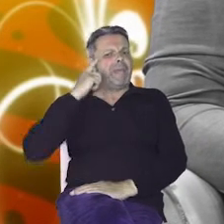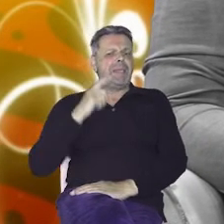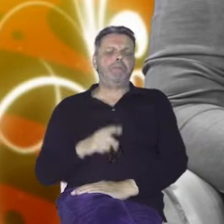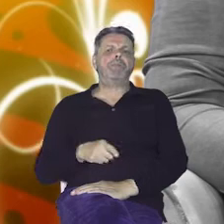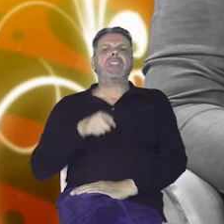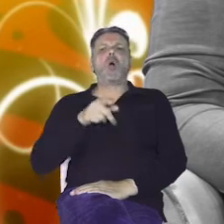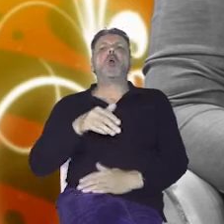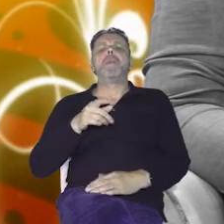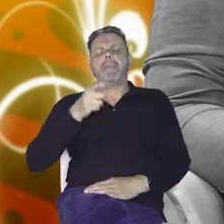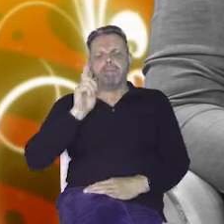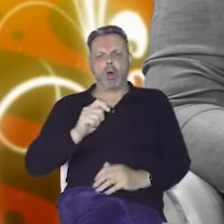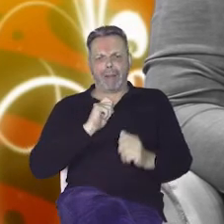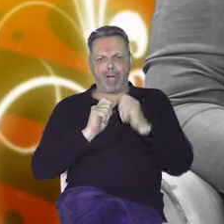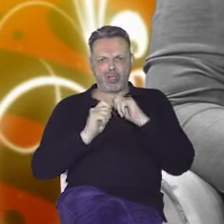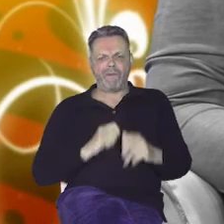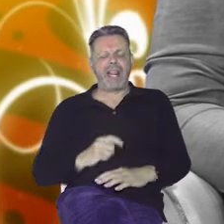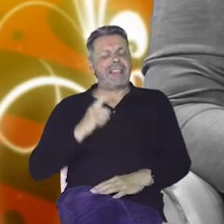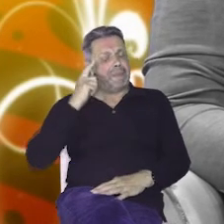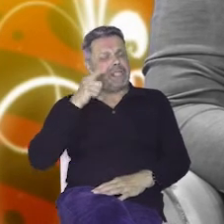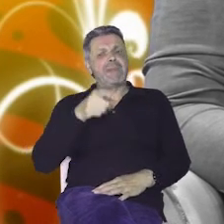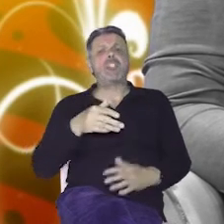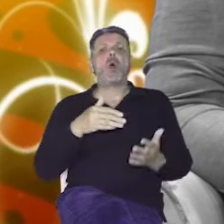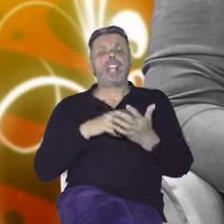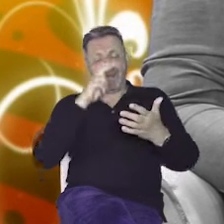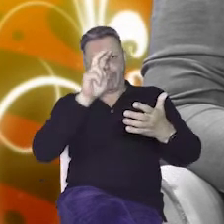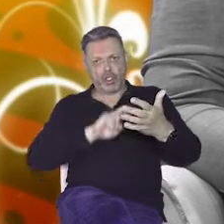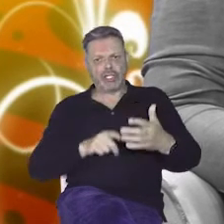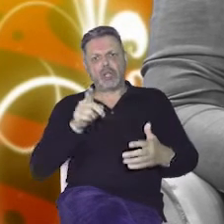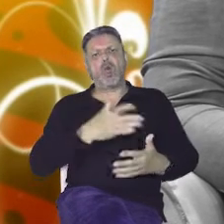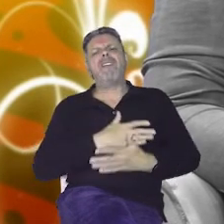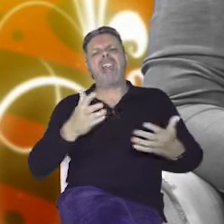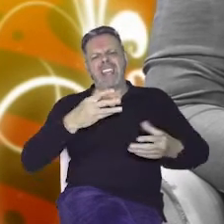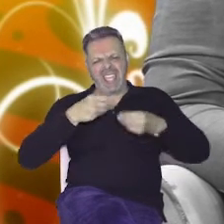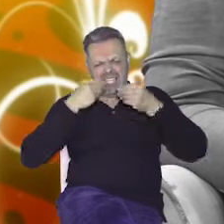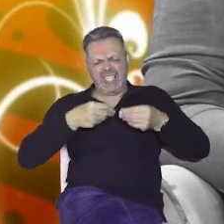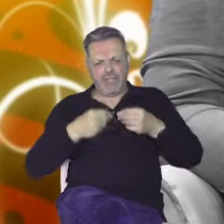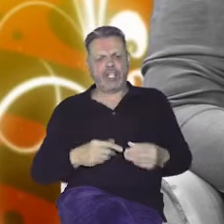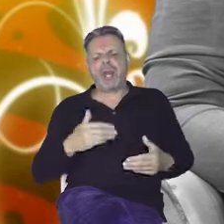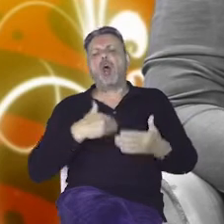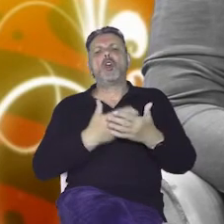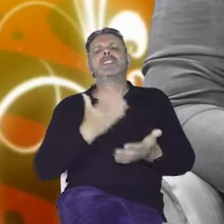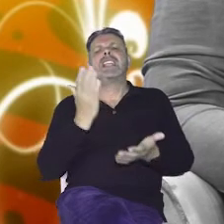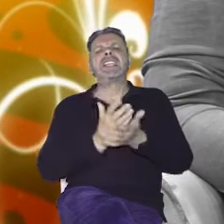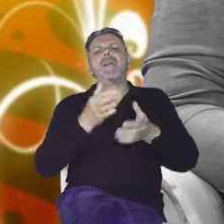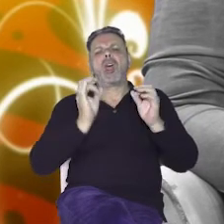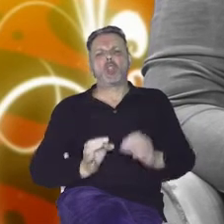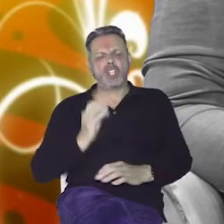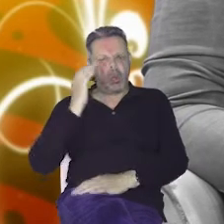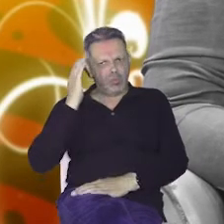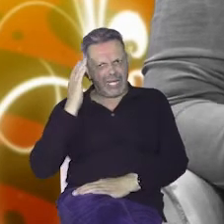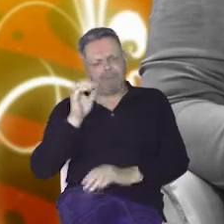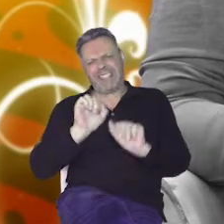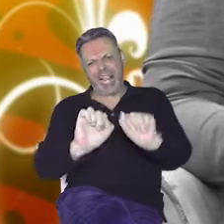treba govoriti i da to treba pročitati, jer to je veliko izvješće, znači ne odnosi se ono samo na socijalnu